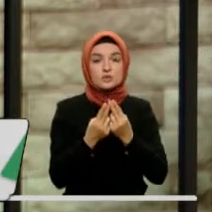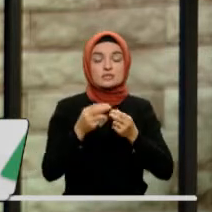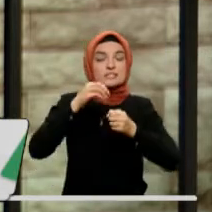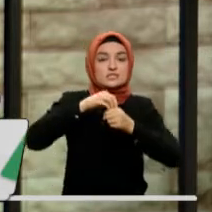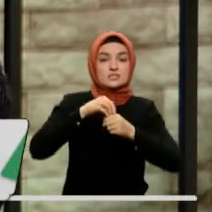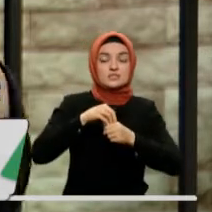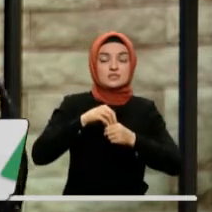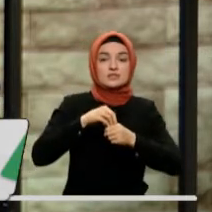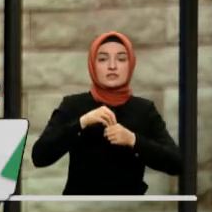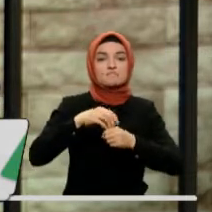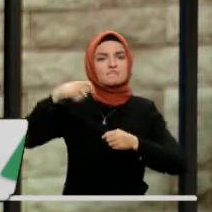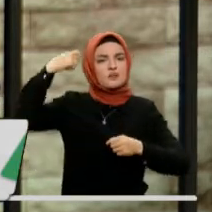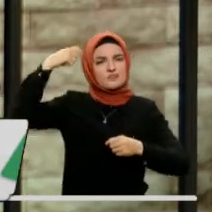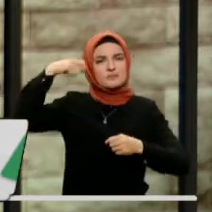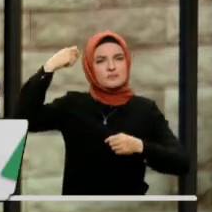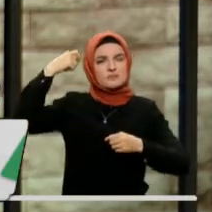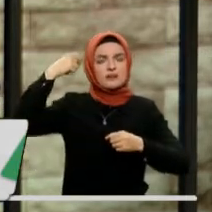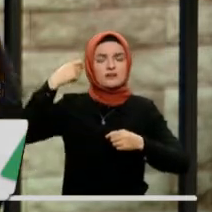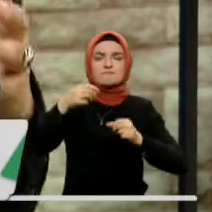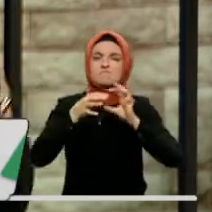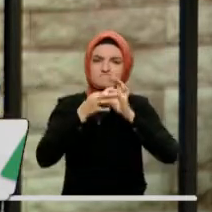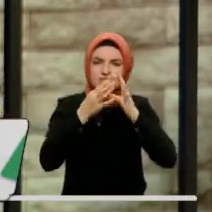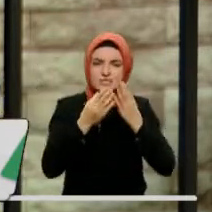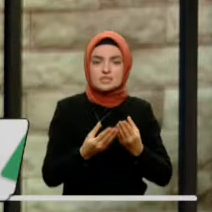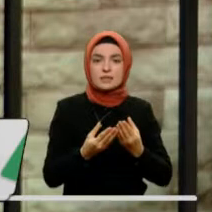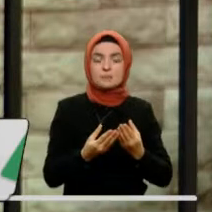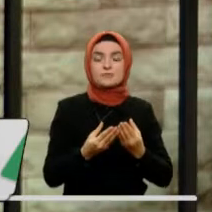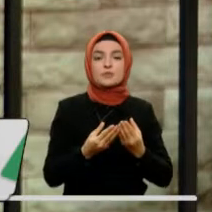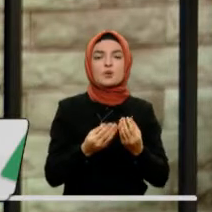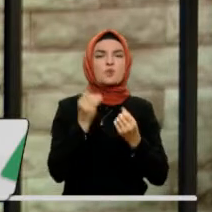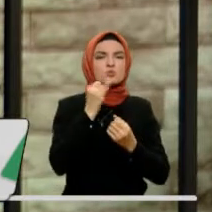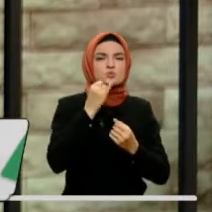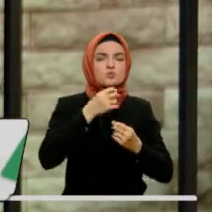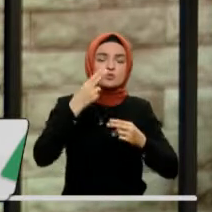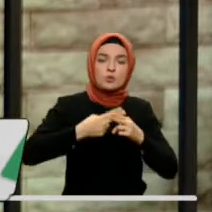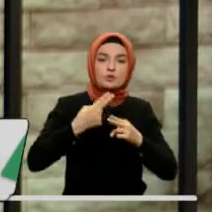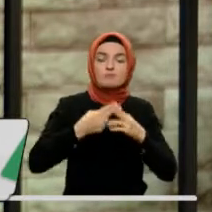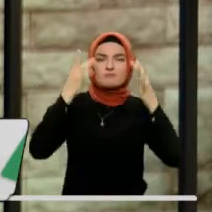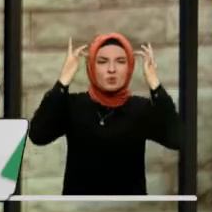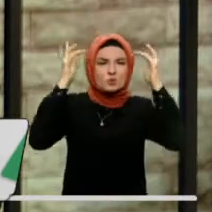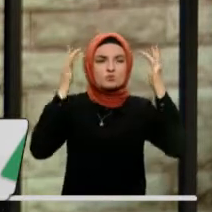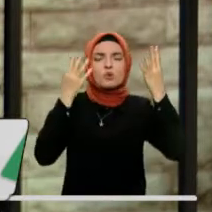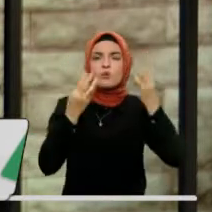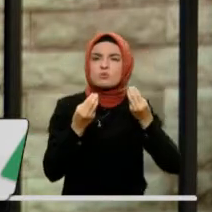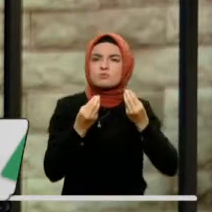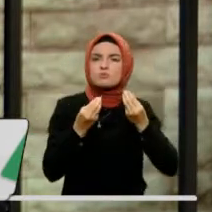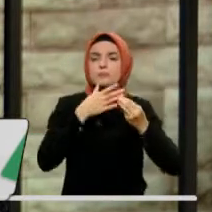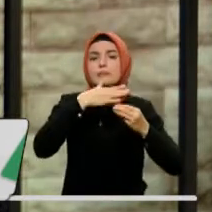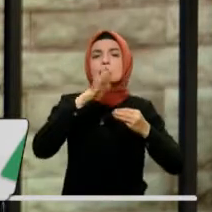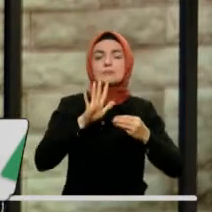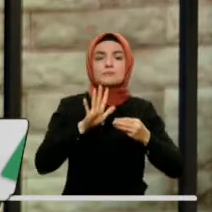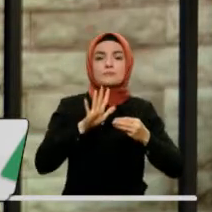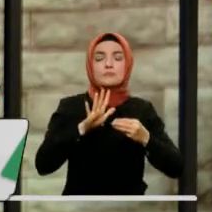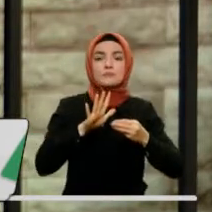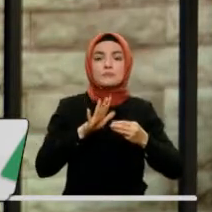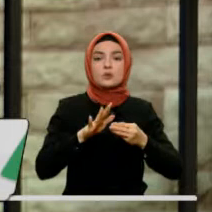bombardımanıyla yani dizilerle, negatif örneklerle, hangi kültüre ait olduğu belli olmayan, hangi dine ait olduğu belli